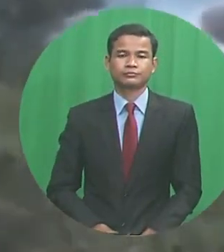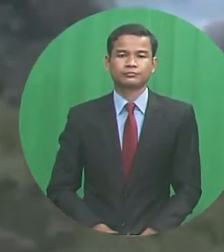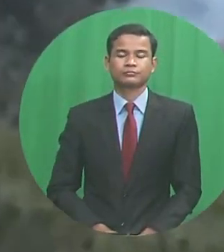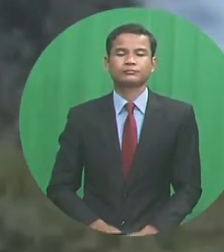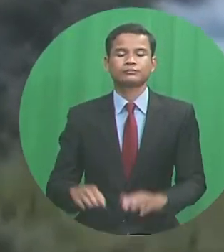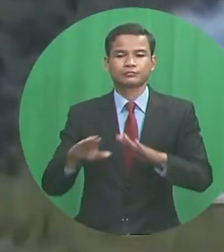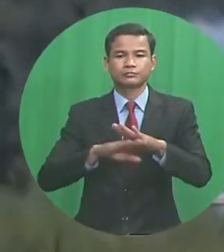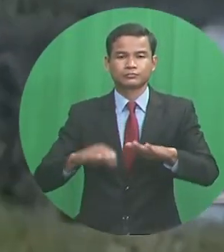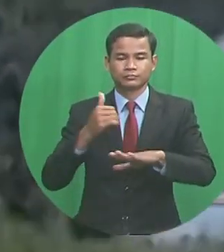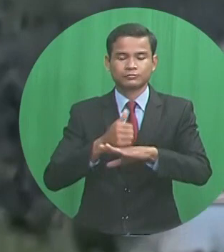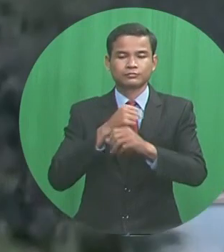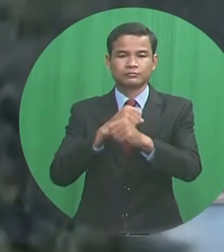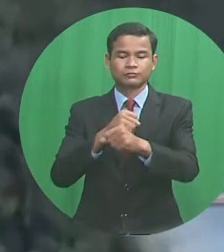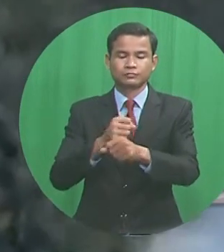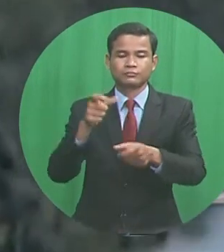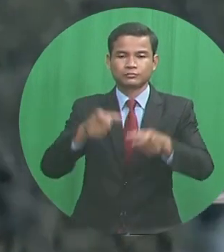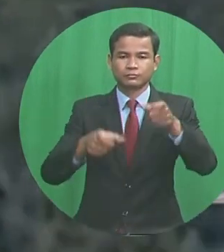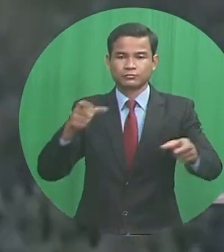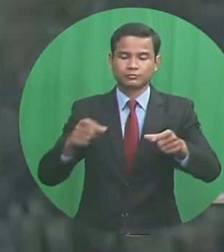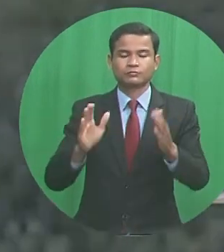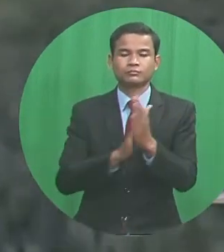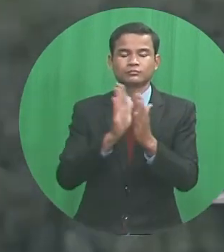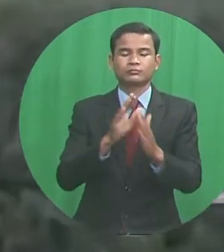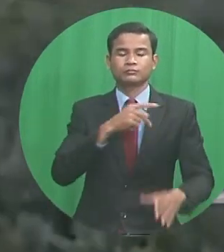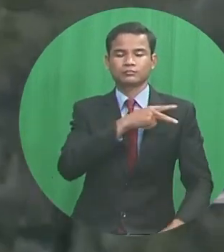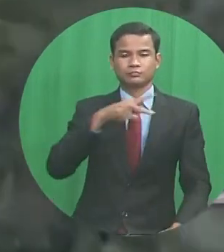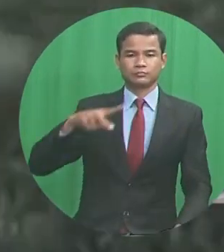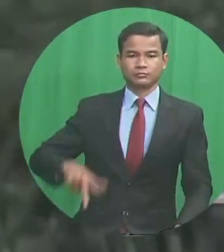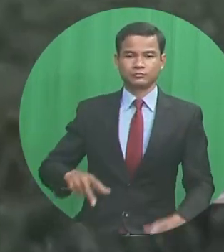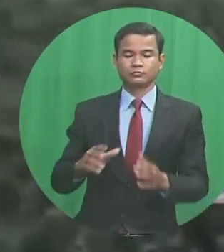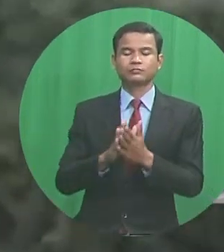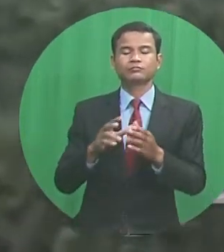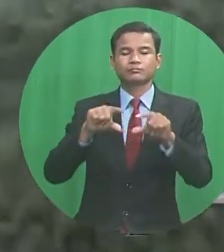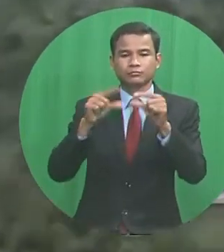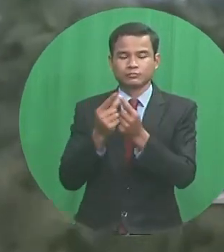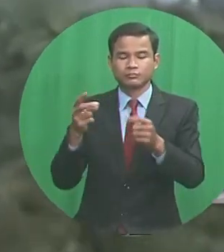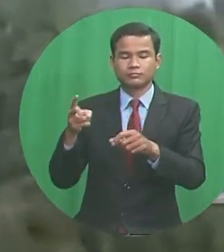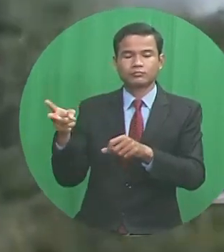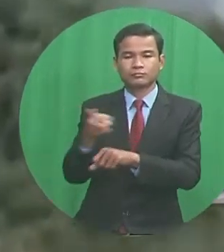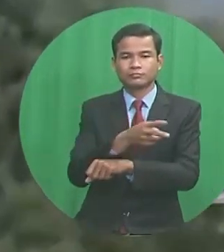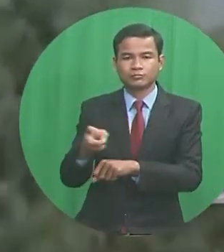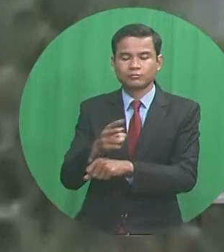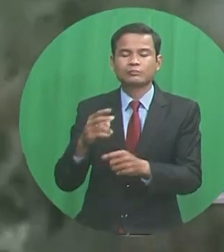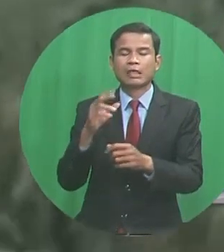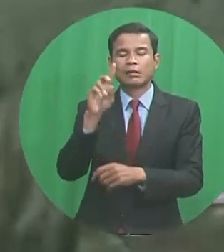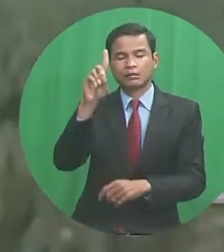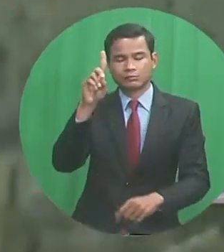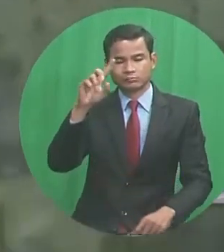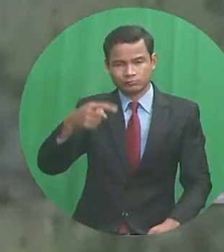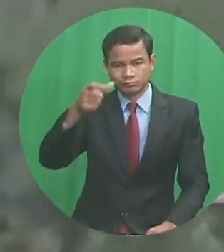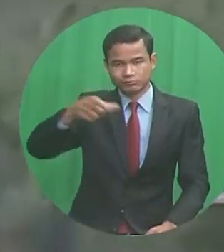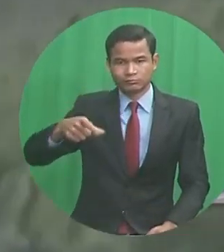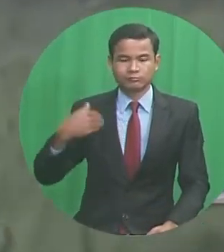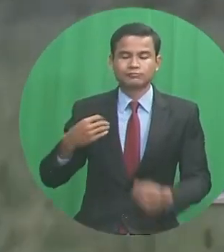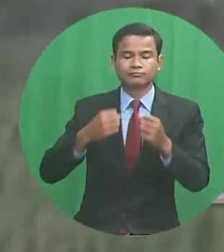អញ្ញាធរការពារជនស៊ីវិលរបស់ប្រទេសព័រទុយហ្គាល់បាននិយាយថាក្រុមអ្នកពលុតអាគីភ័យជាង 1,000 នាក់រថយន្តចំនួន